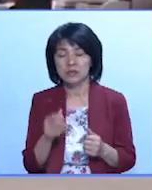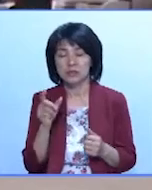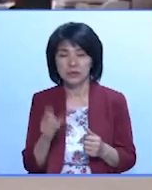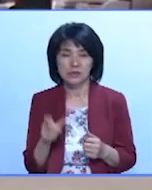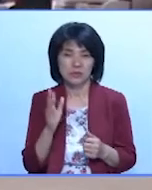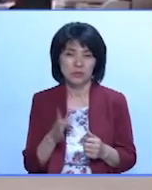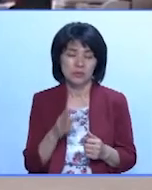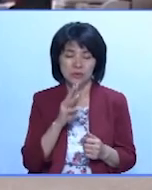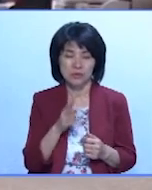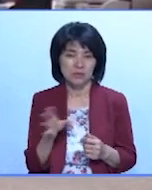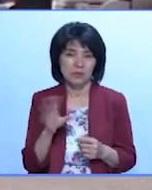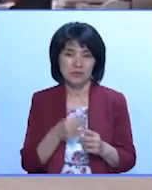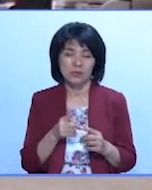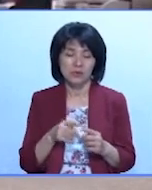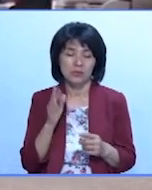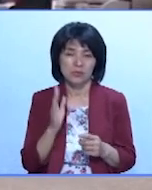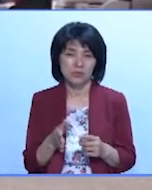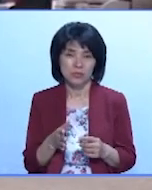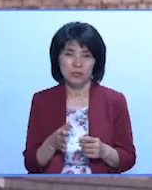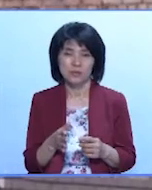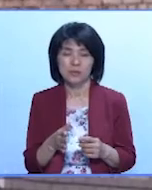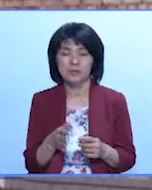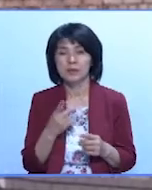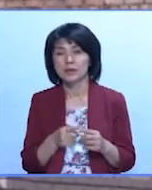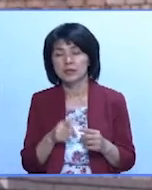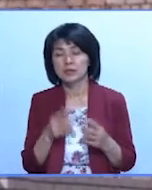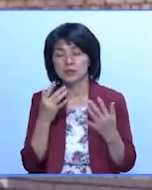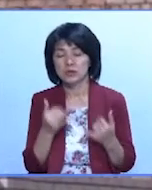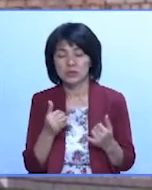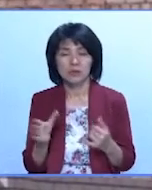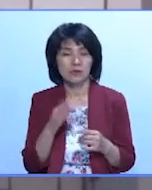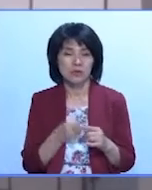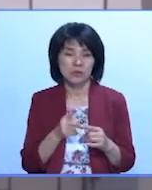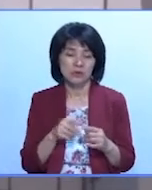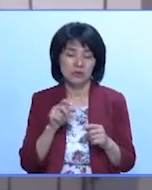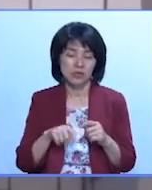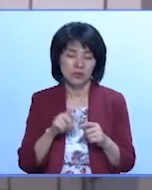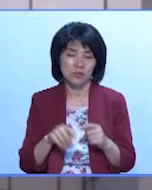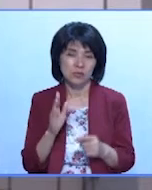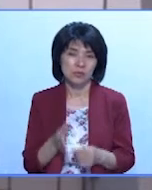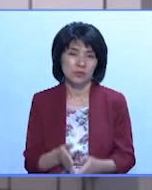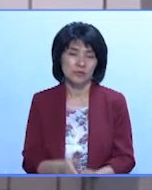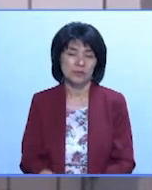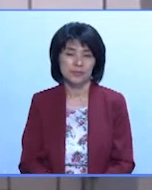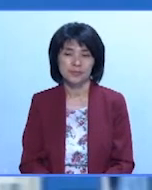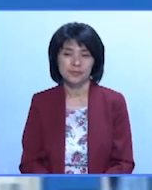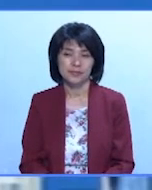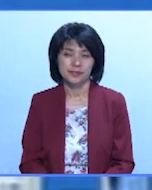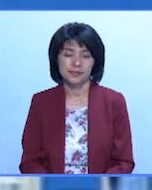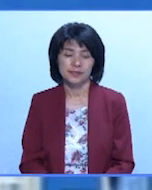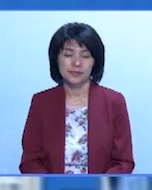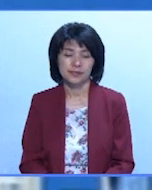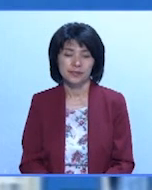тиіс. Облыс әкімі сапасыз құрылыстарға аймағымызда жол берілмейтінін, әрбір мердігер қатаң бақылауда болатындығын айтты.